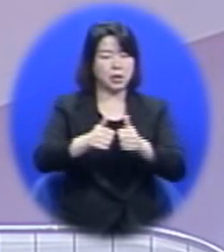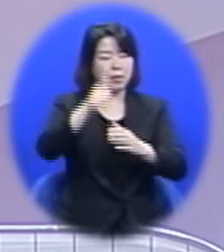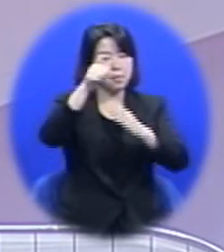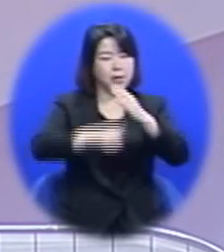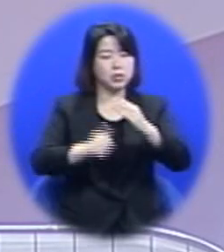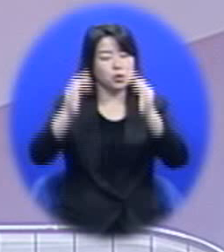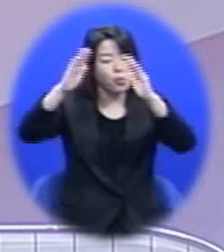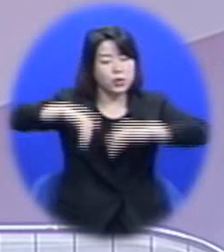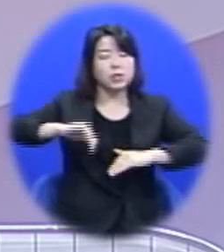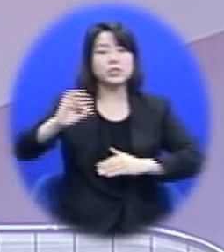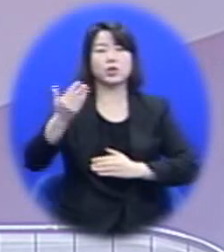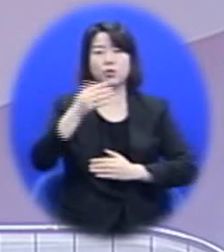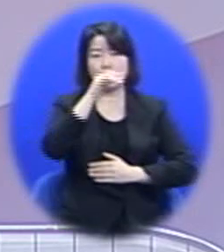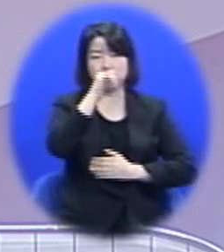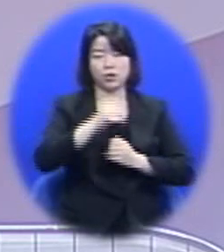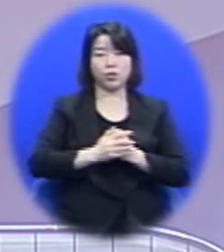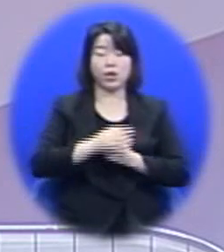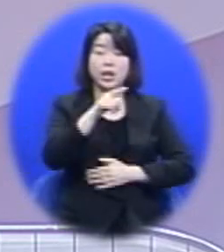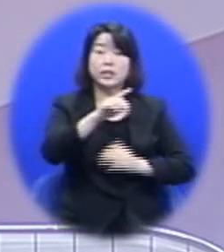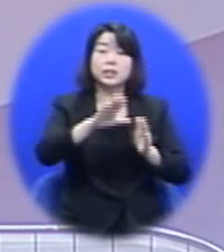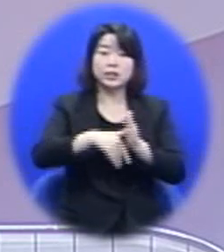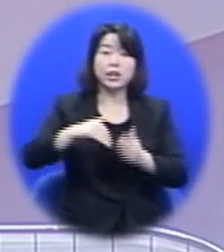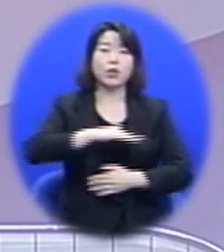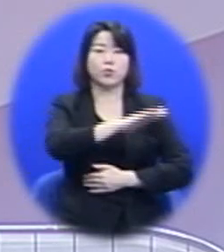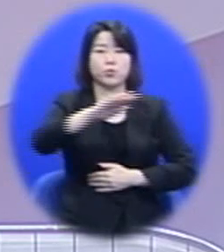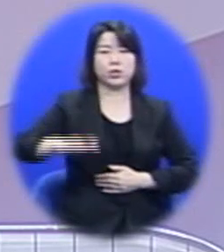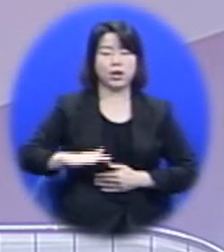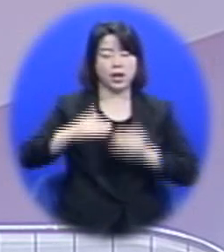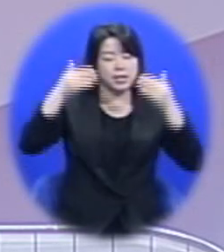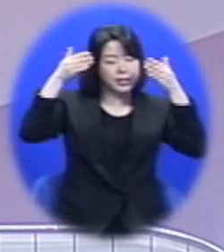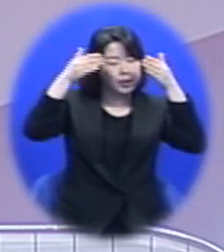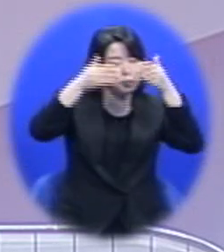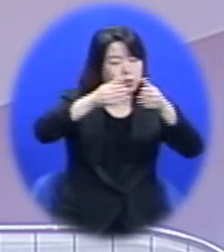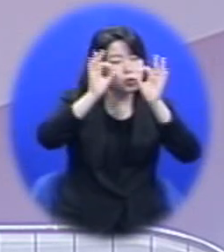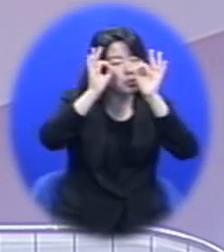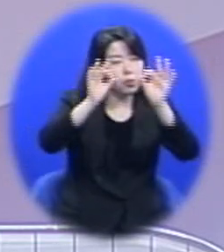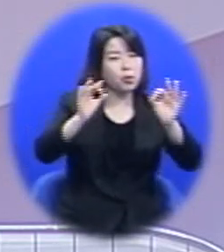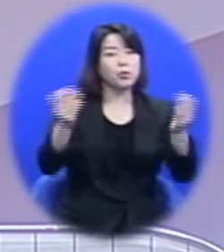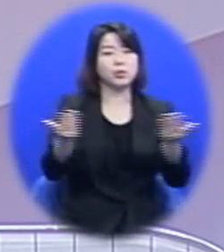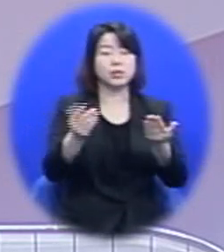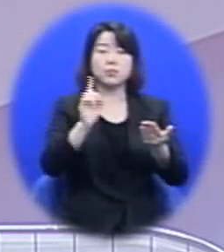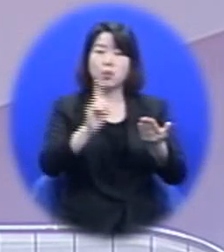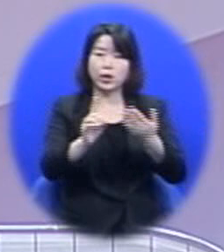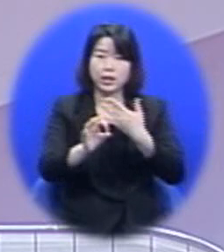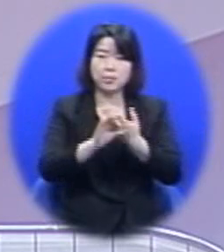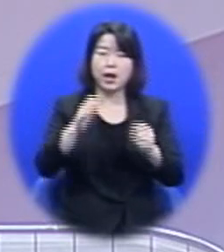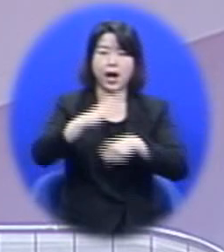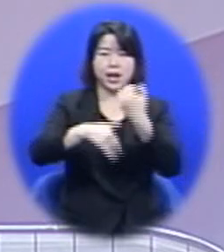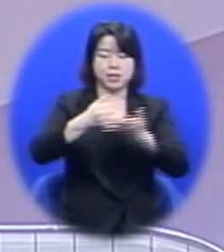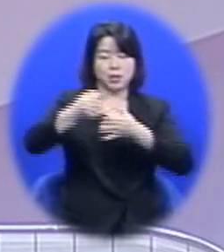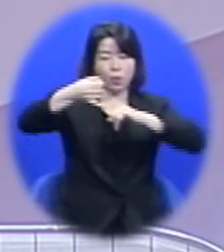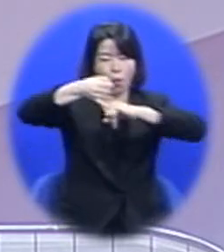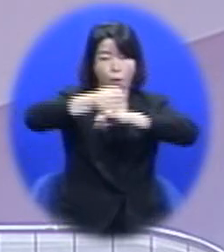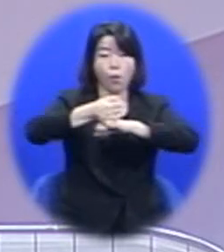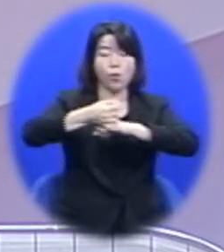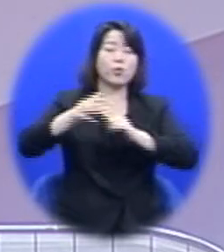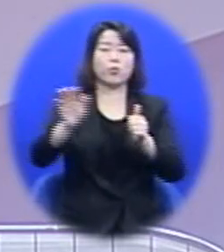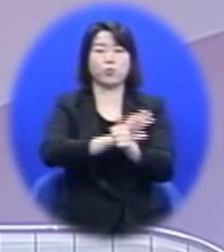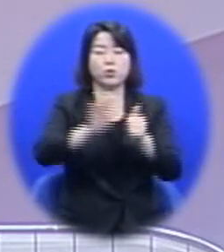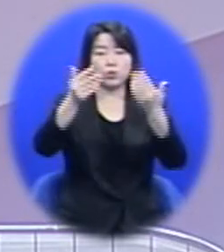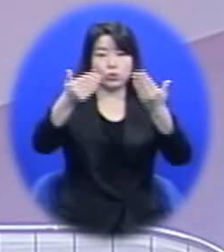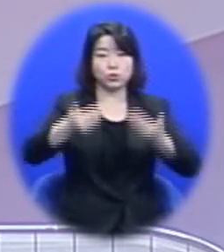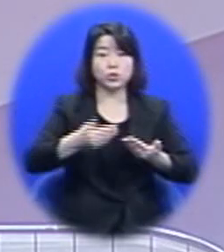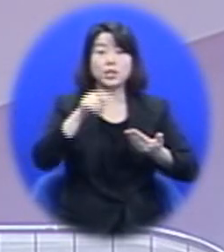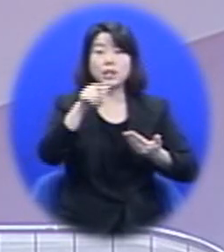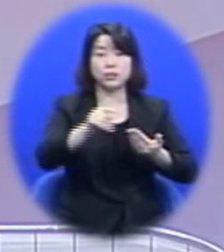맙니다. 그때 우리가 주목해 보아야 될 것은 하나님께서 반드시 위로는